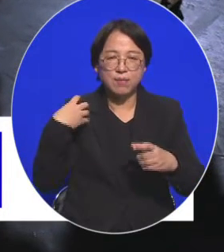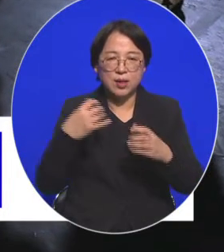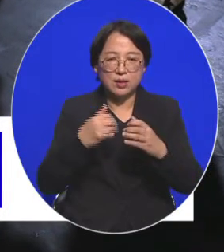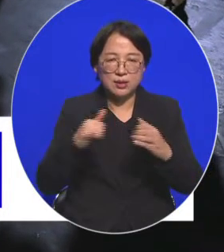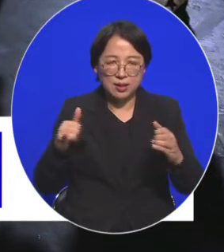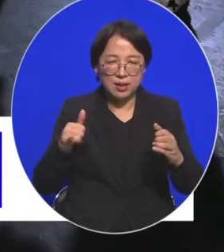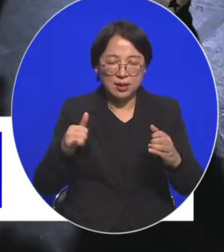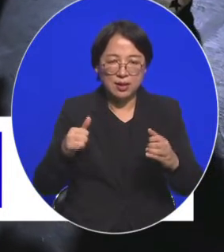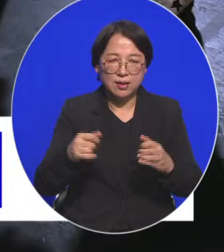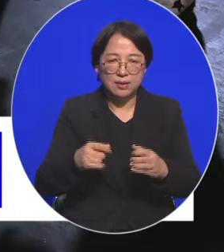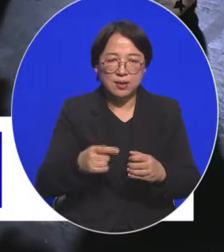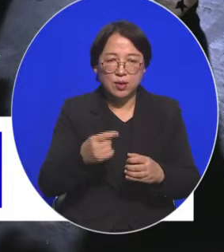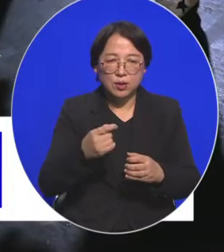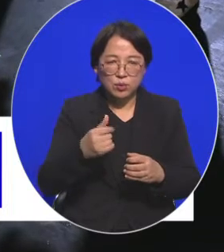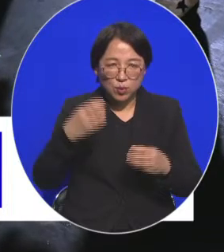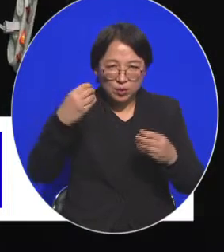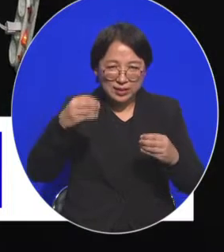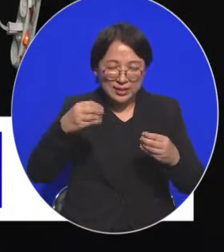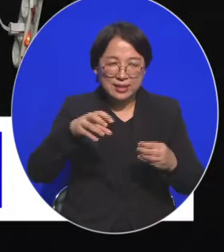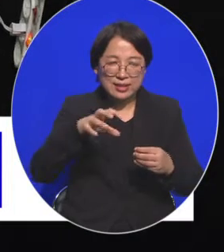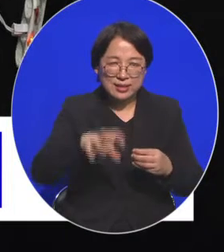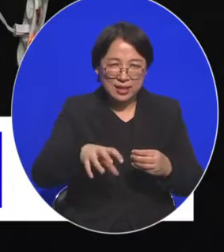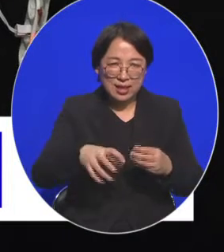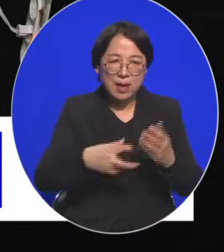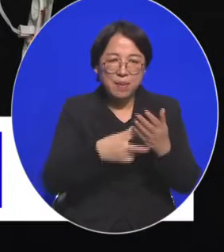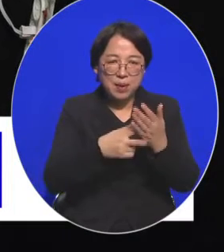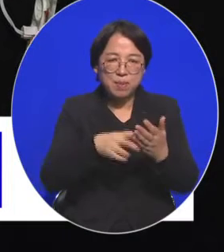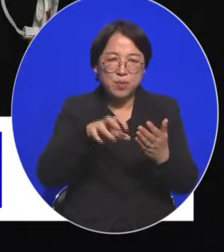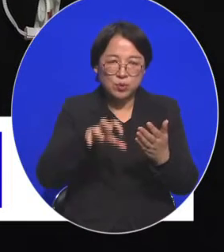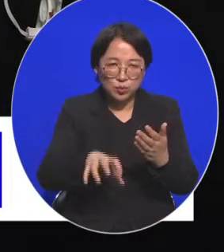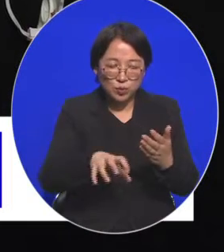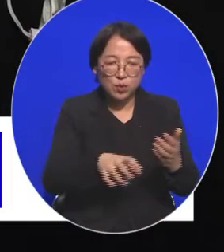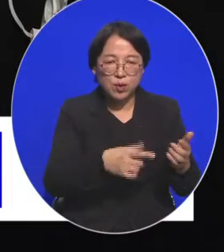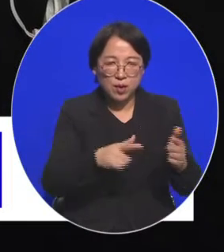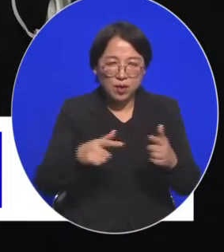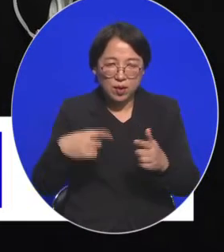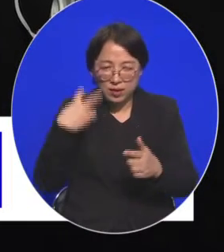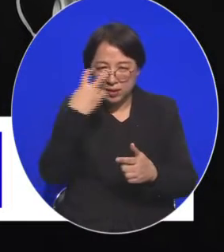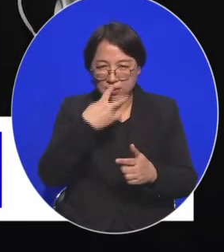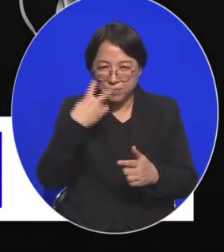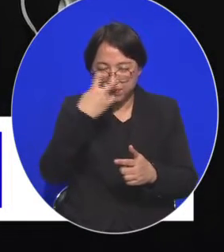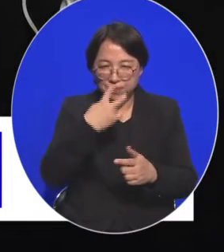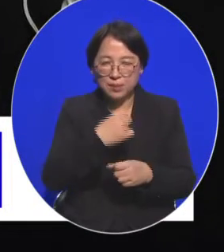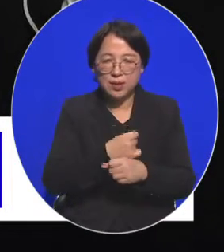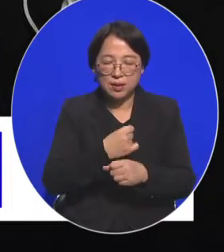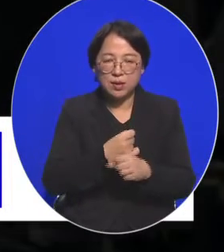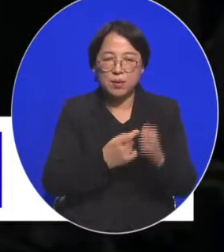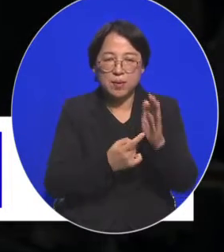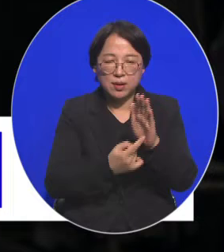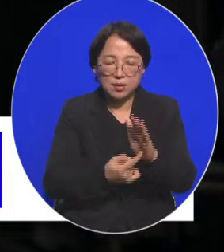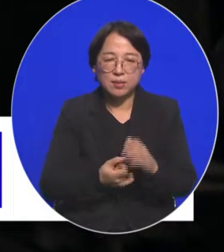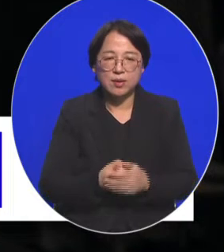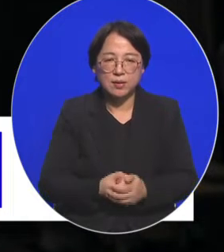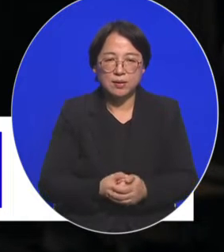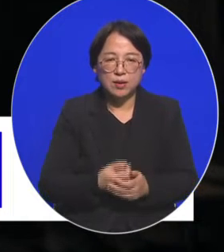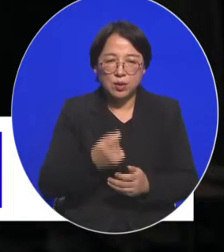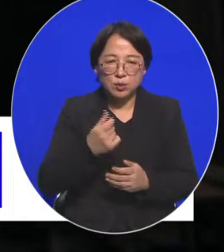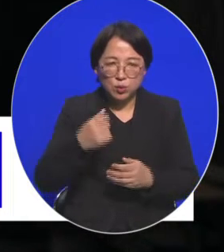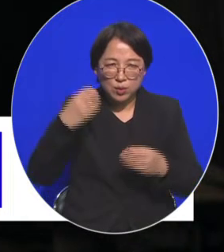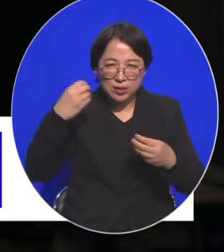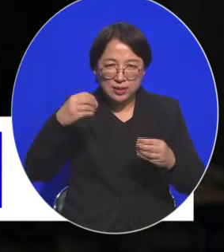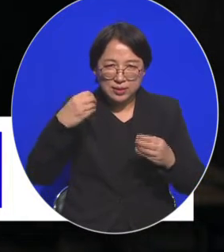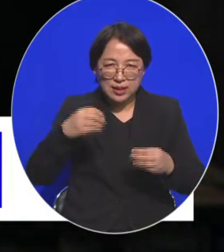입구 매표소에서 혼잡을 방지하기 위한 통제시설 설치 여부 등을 점검했다고 밝혔습니다 아울러 소극장의